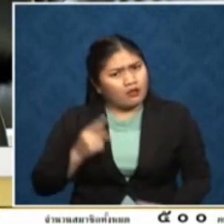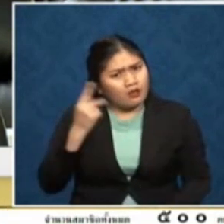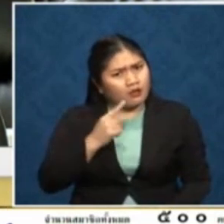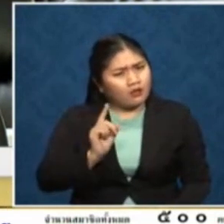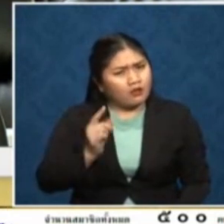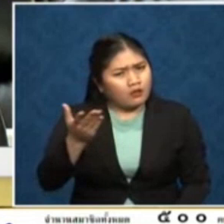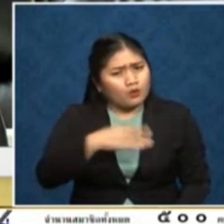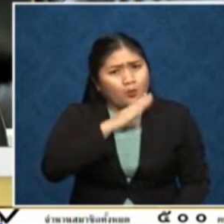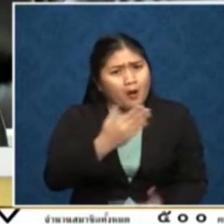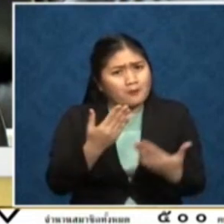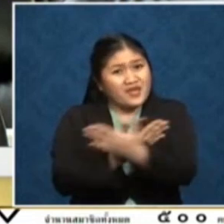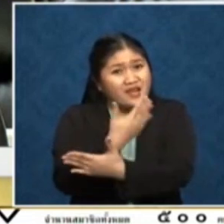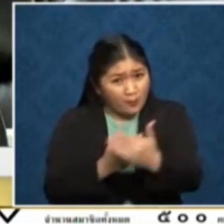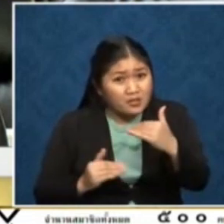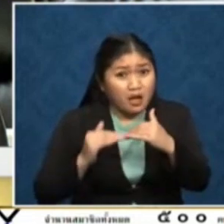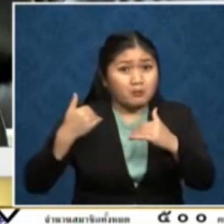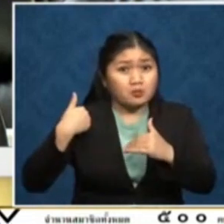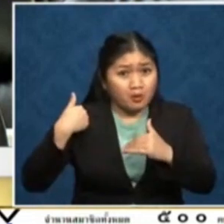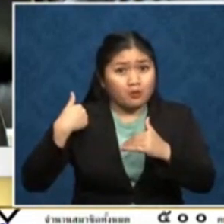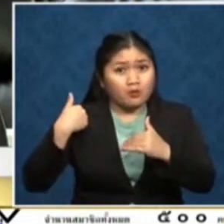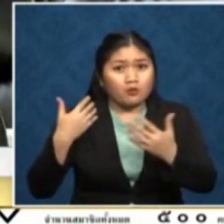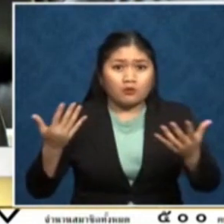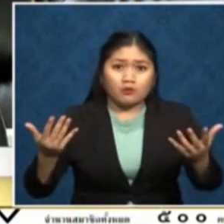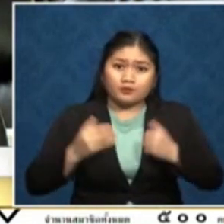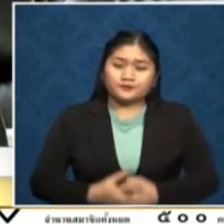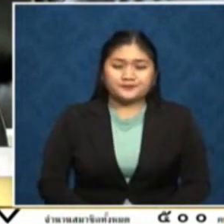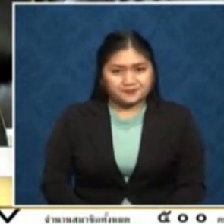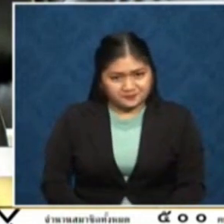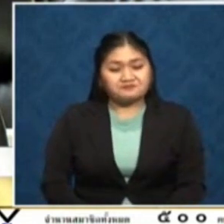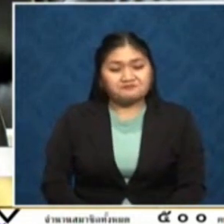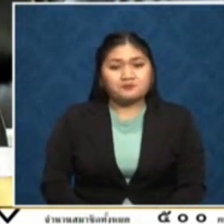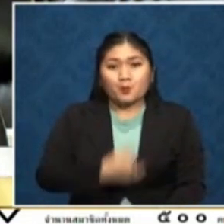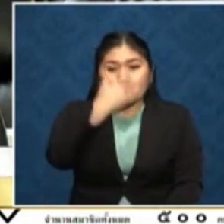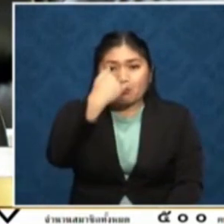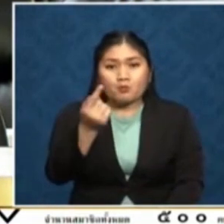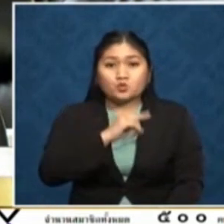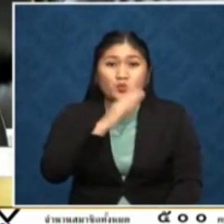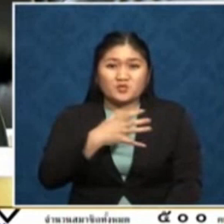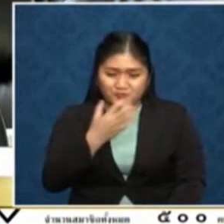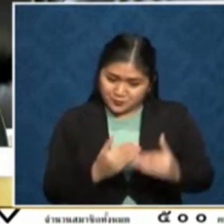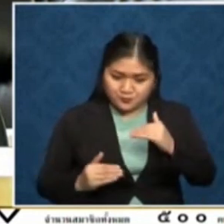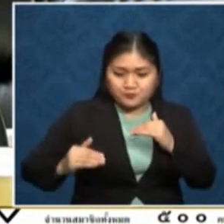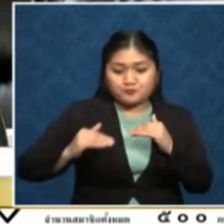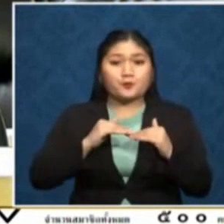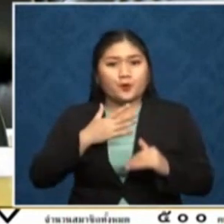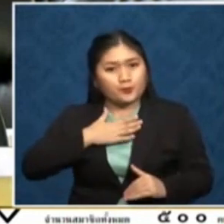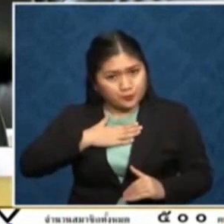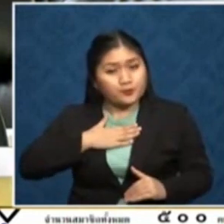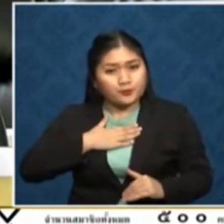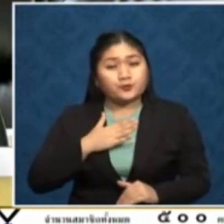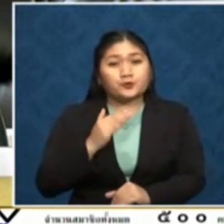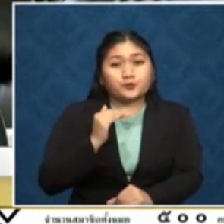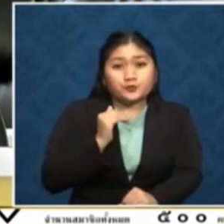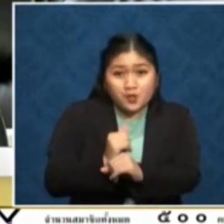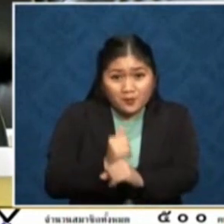นั้นผมคิดว่ามันจะเป็นยังไงล่ะครับท่านประธานครับเปลี่ยนแล้วมันมีความเป็นธรรมหรือเปล่าน